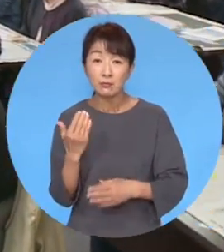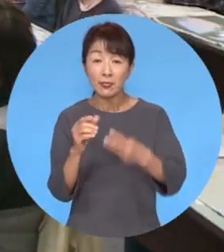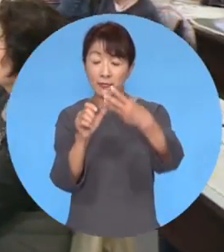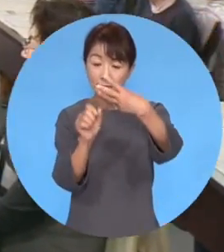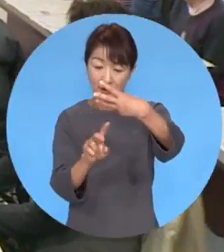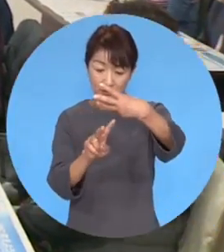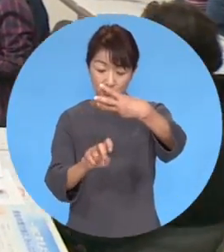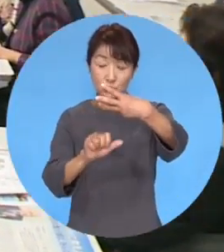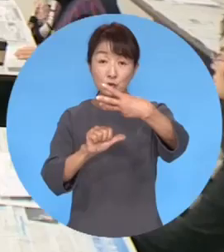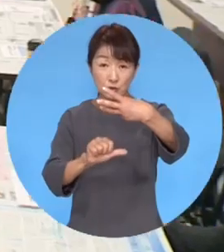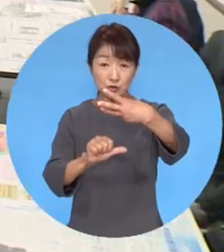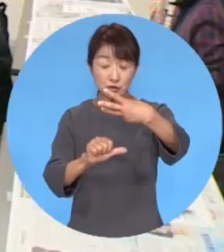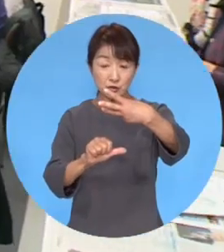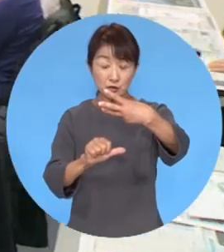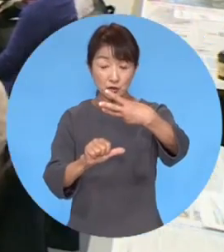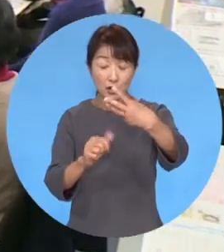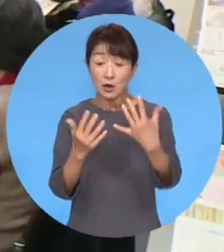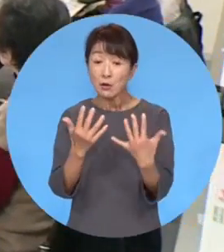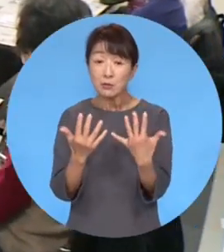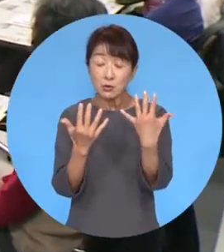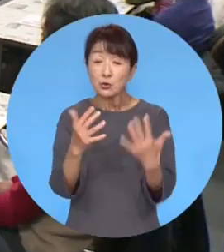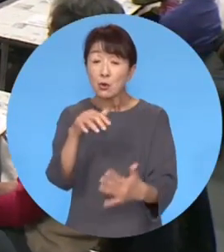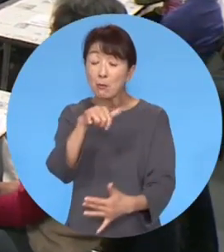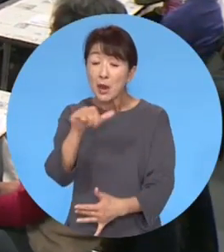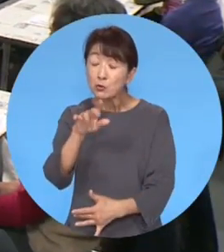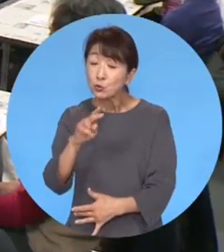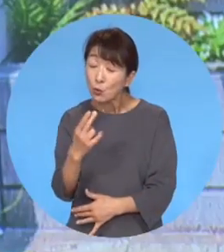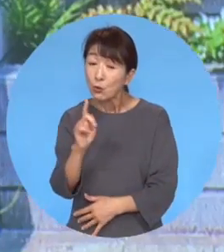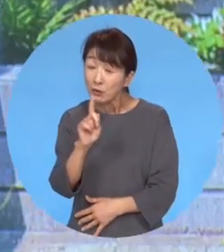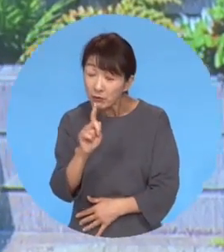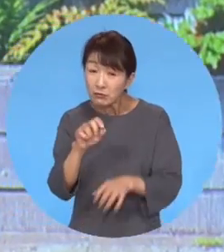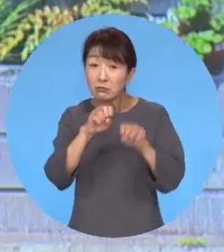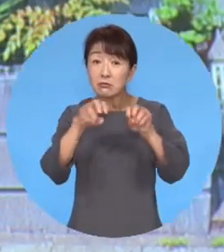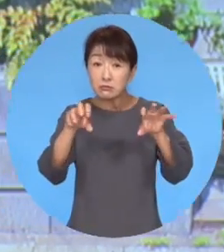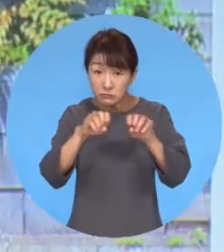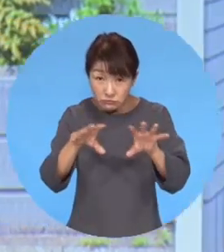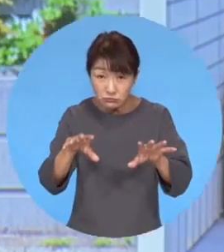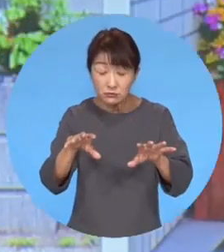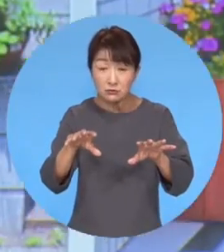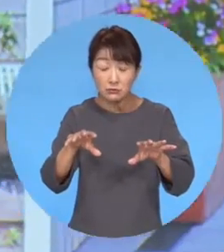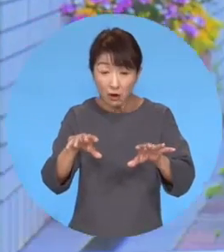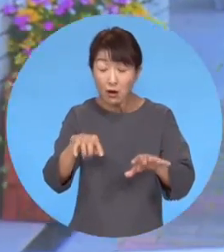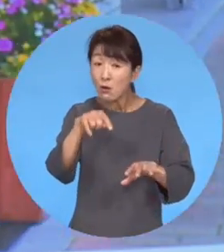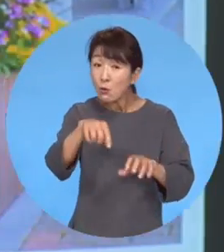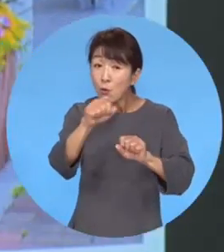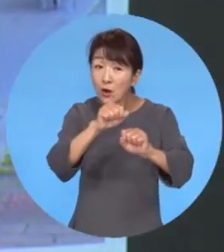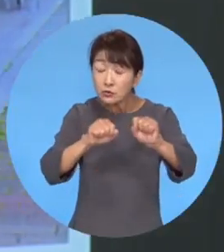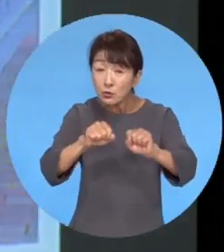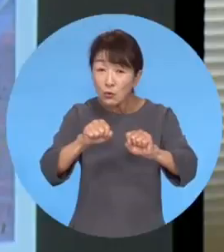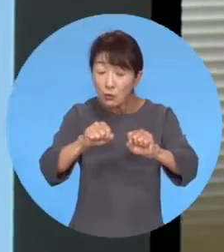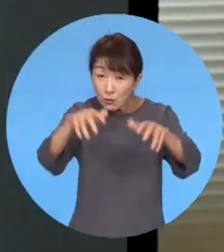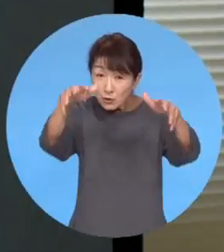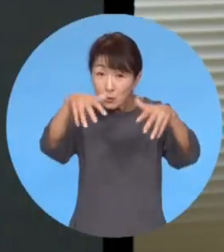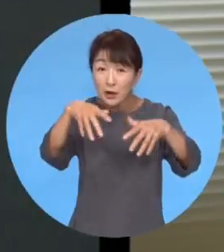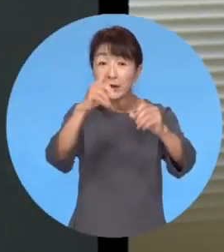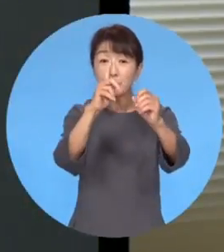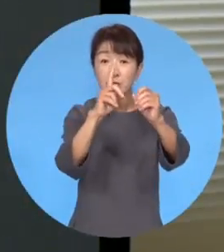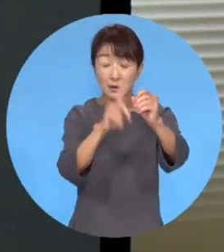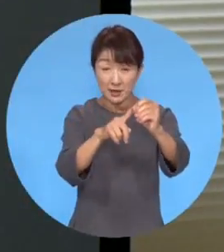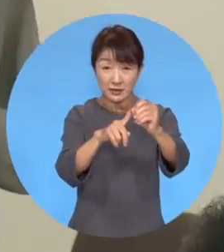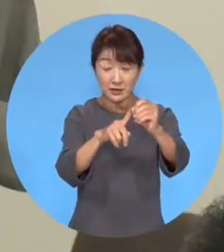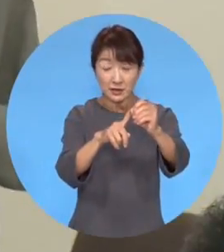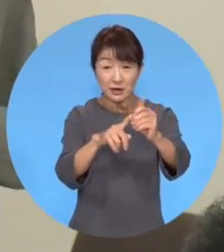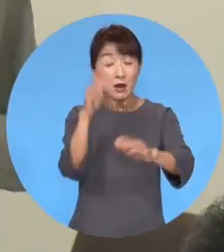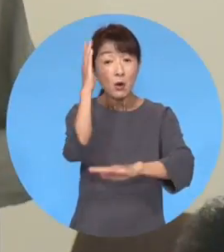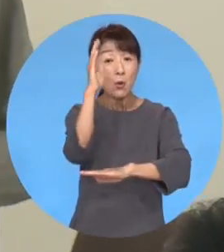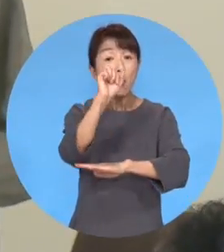3月25日緑のベルトについて知ってもらい、緑化活動に参加するきっかけにしてもらおうと、杉並